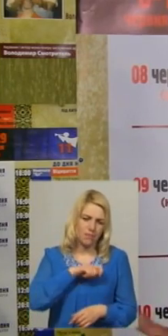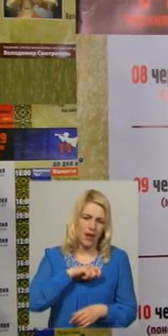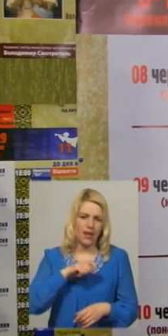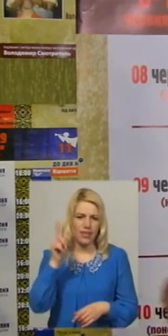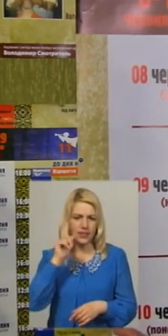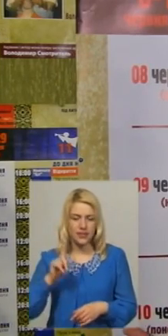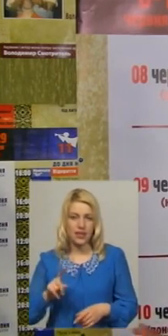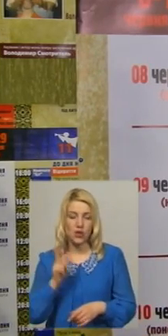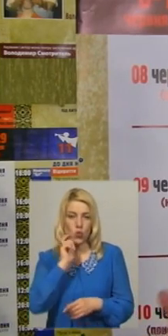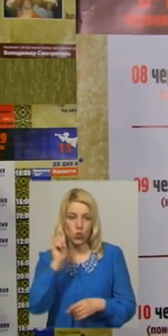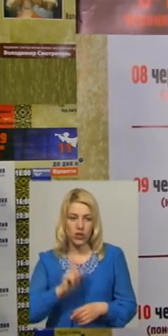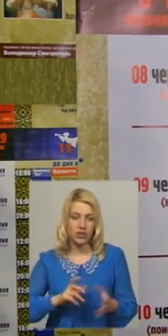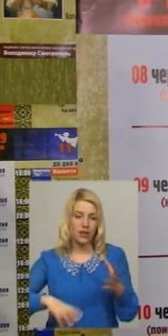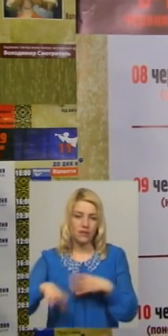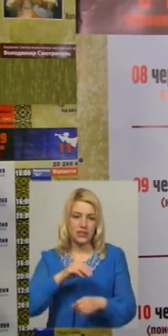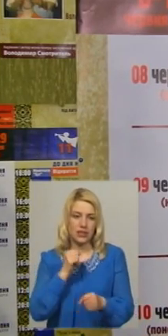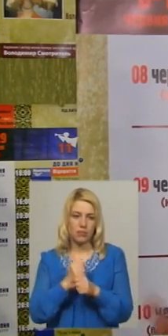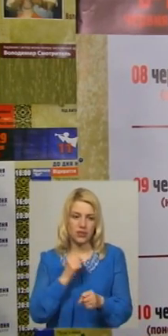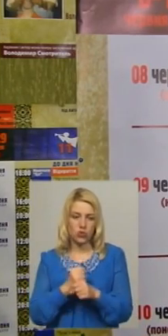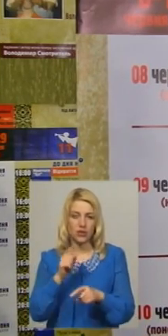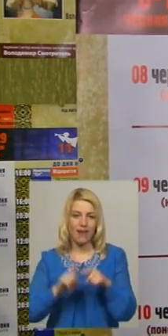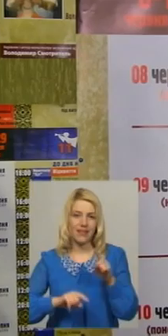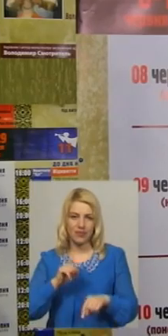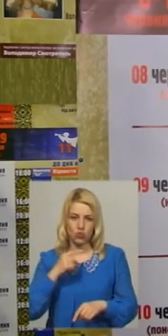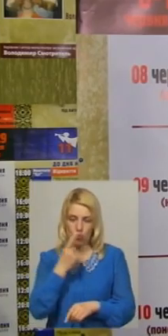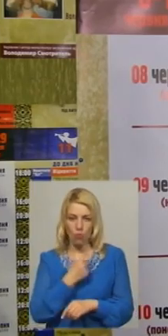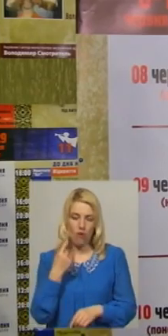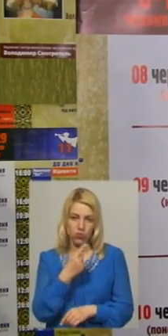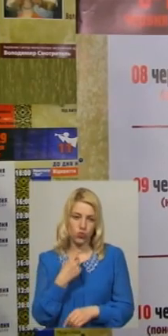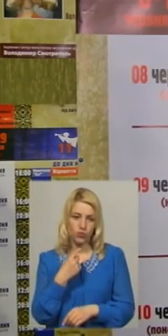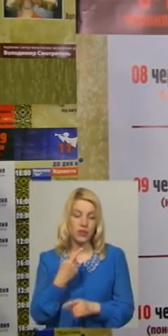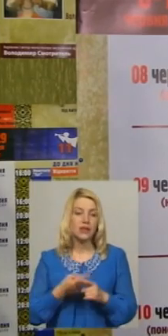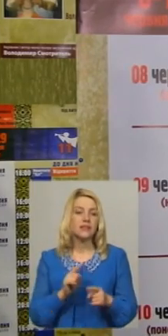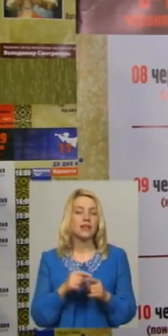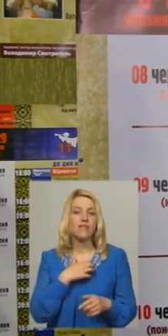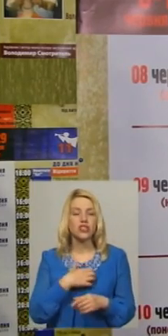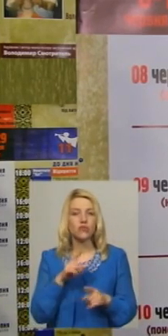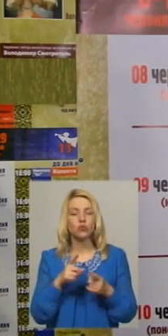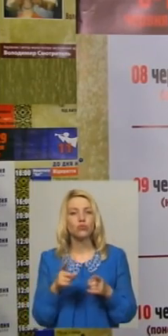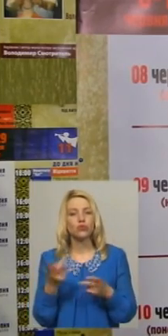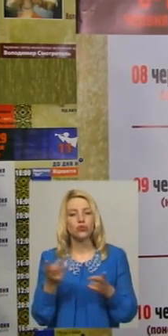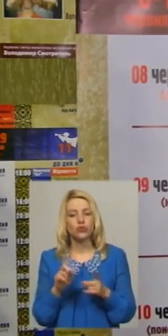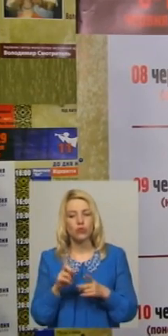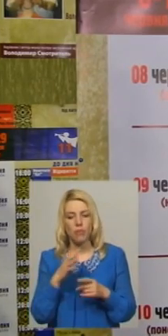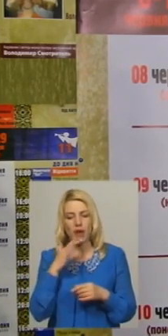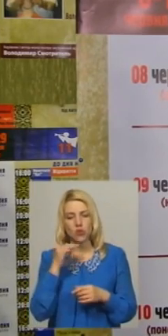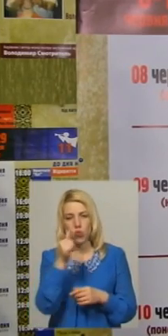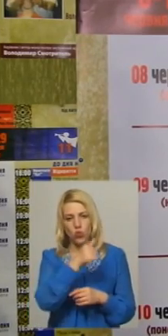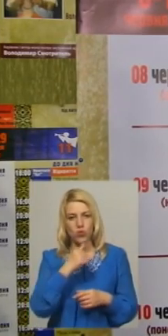і, звичайно ж, Україна, всі працюють рідною мовою. Це дуже важливо, тому що ми багато років